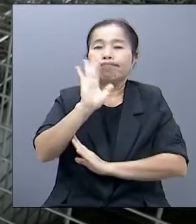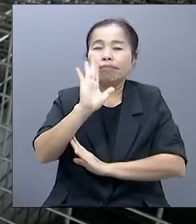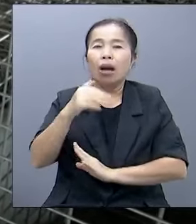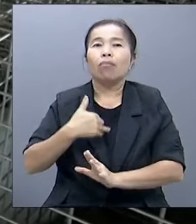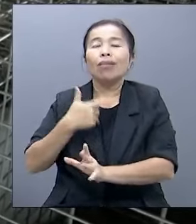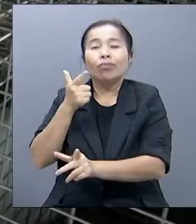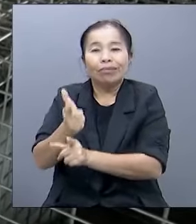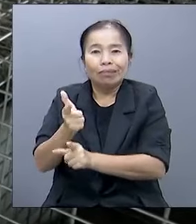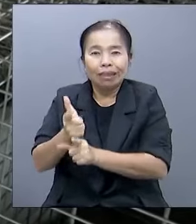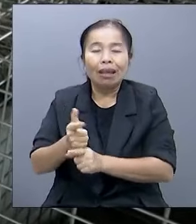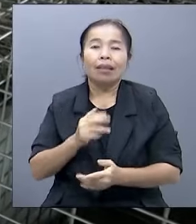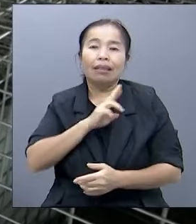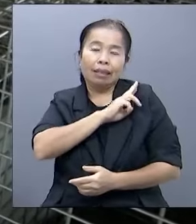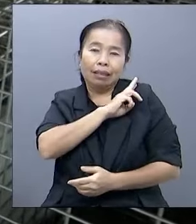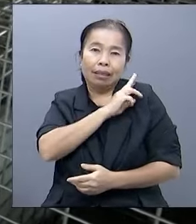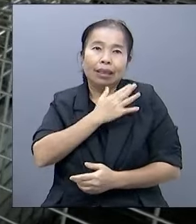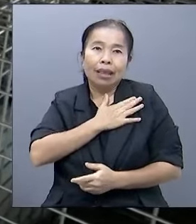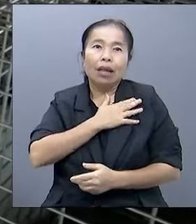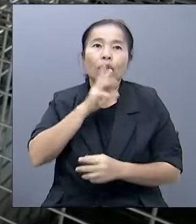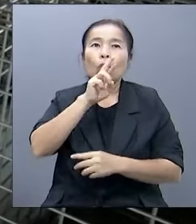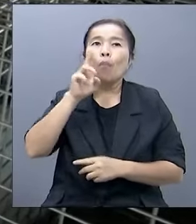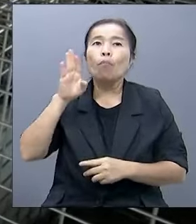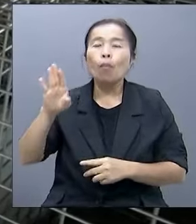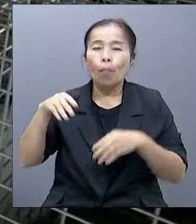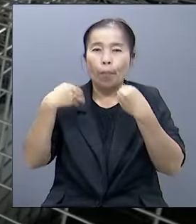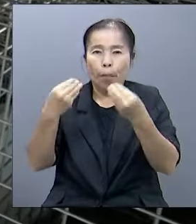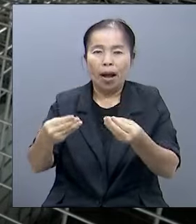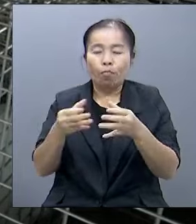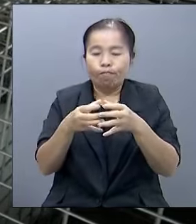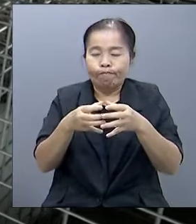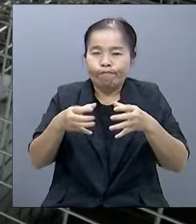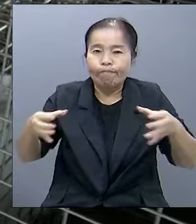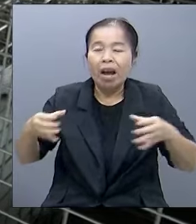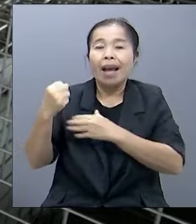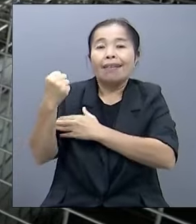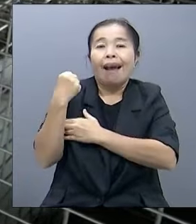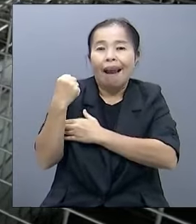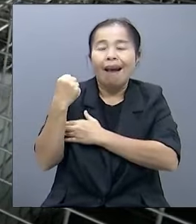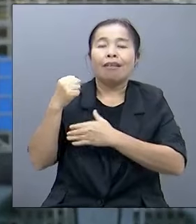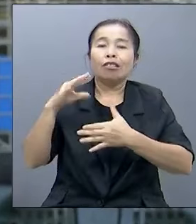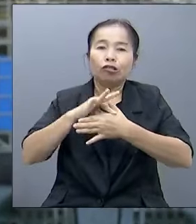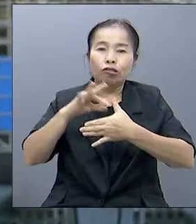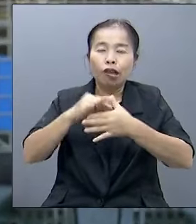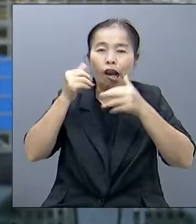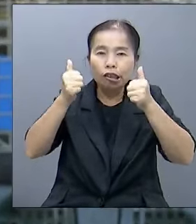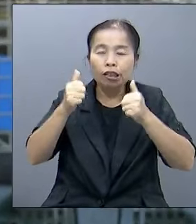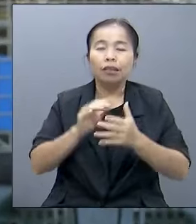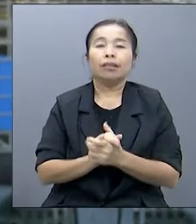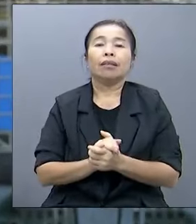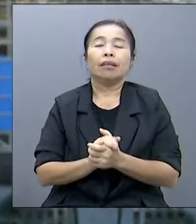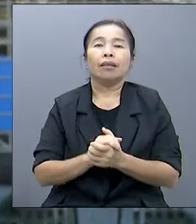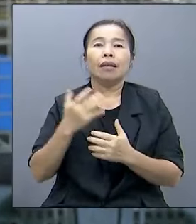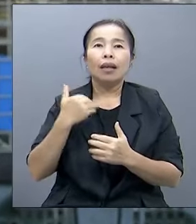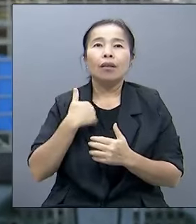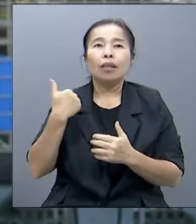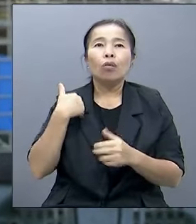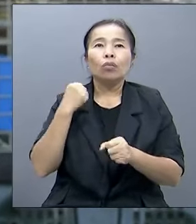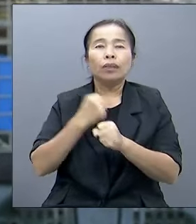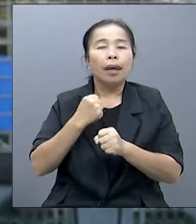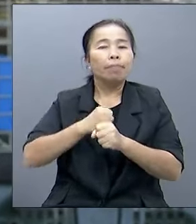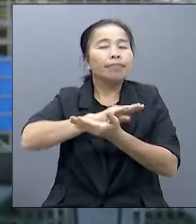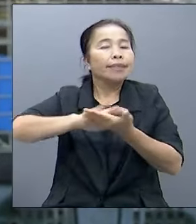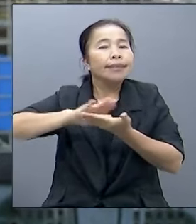นะเพื่อระบบป้องกันโรคนะครับแล้วก็เพื่อความสะอาดแล้วก็อยู่กับเราก็คือเราทำ